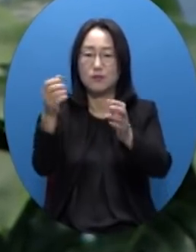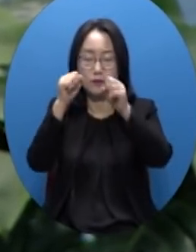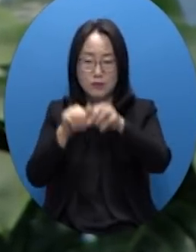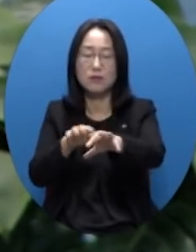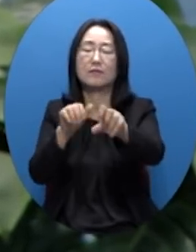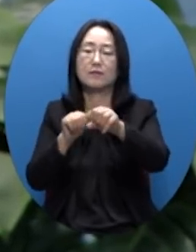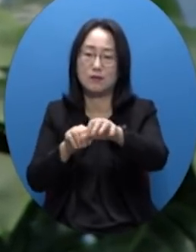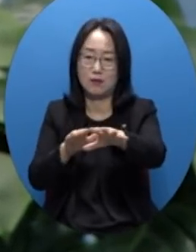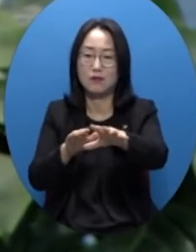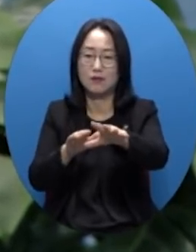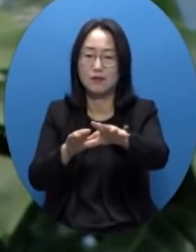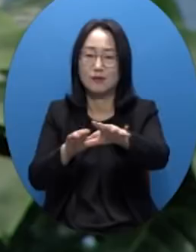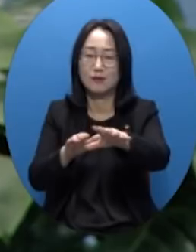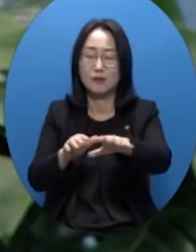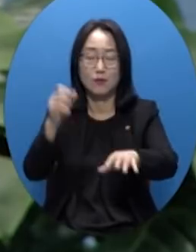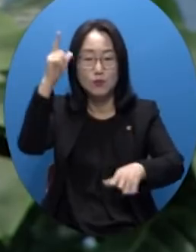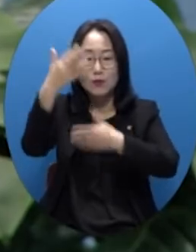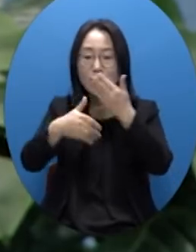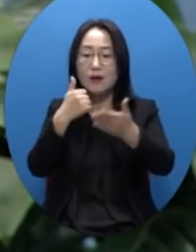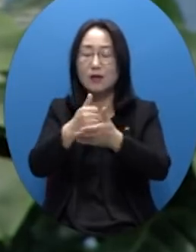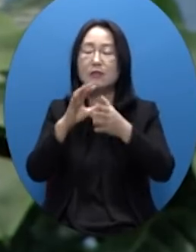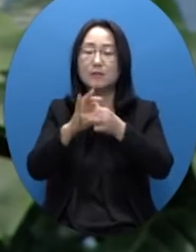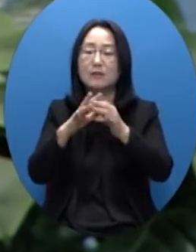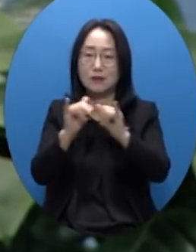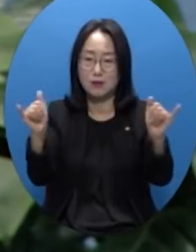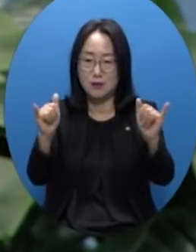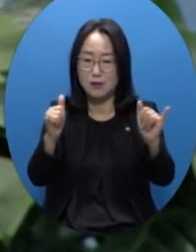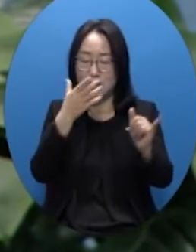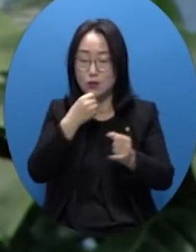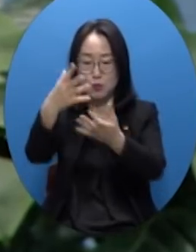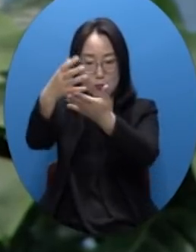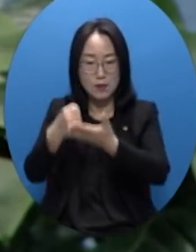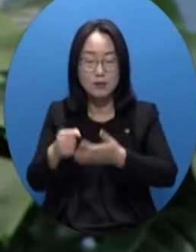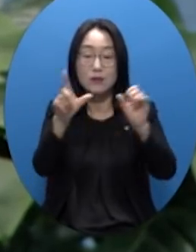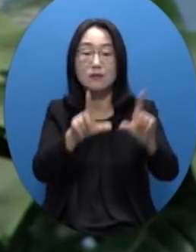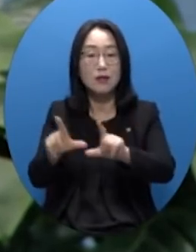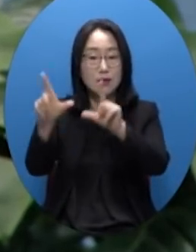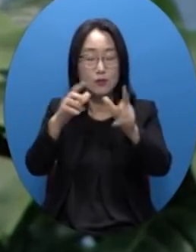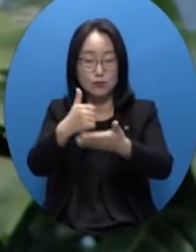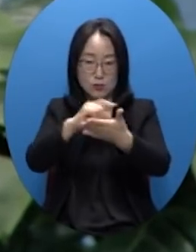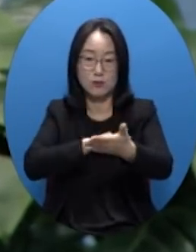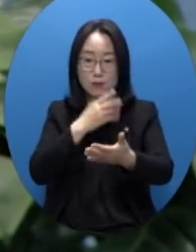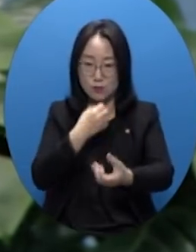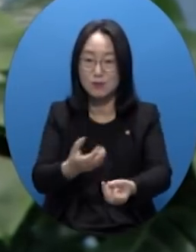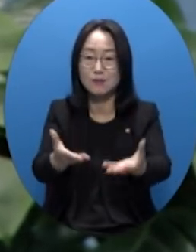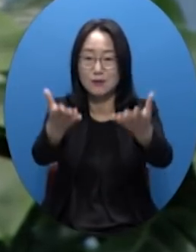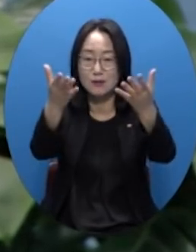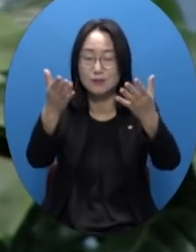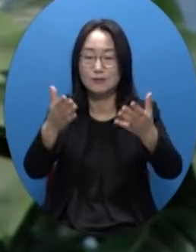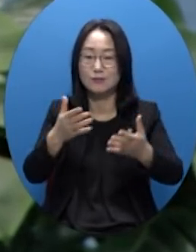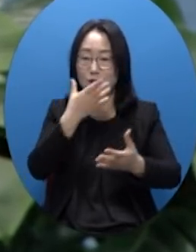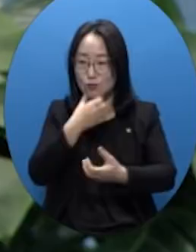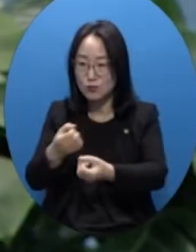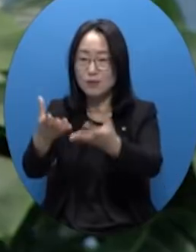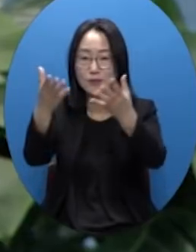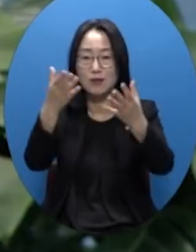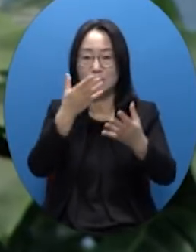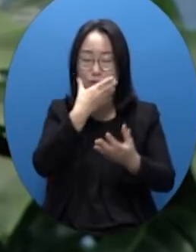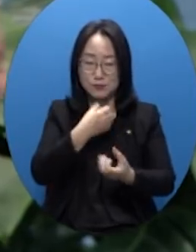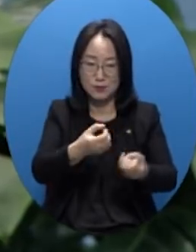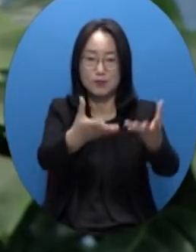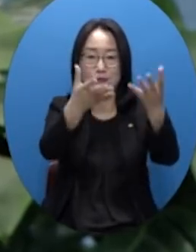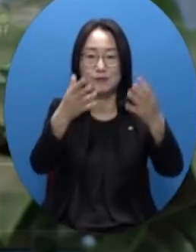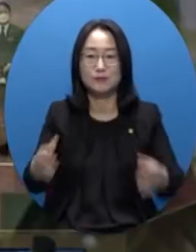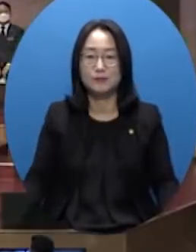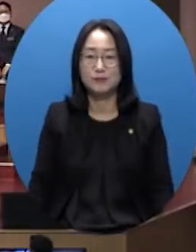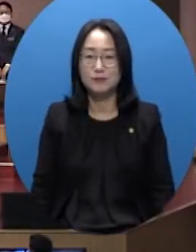나가 위장하는 의 잔으로 축복받은 삶을 살게 되기를 주님의 이름으로 축원합니다 추월 합니다